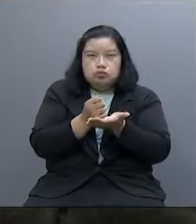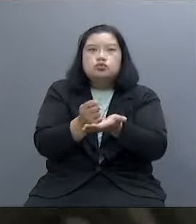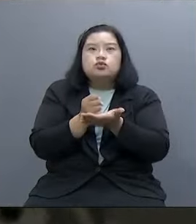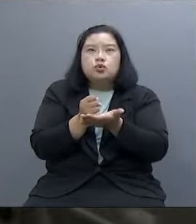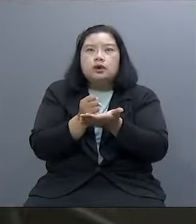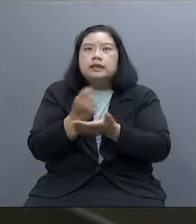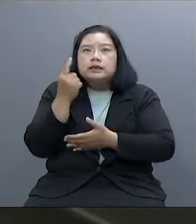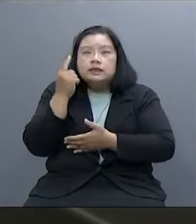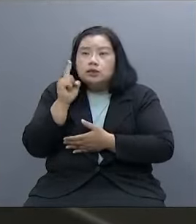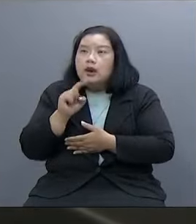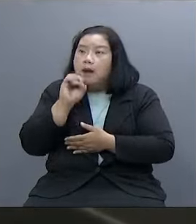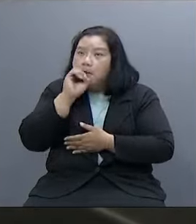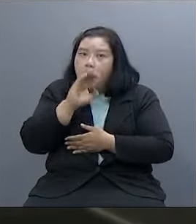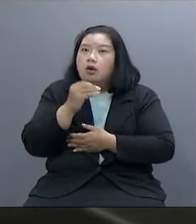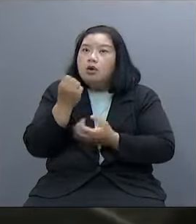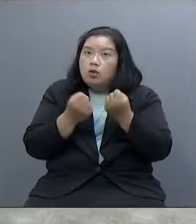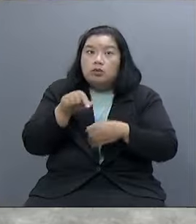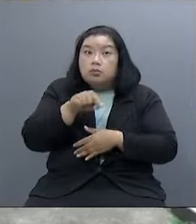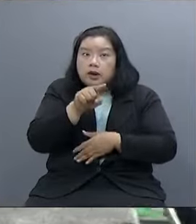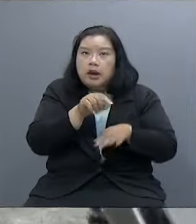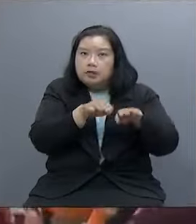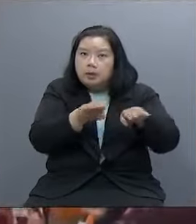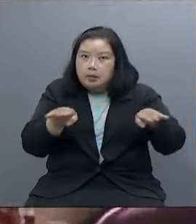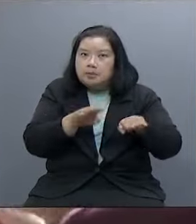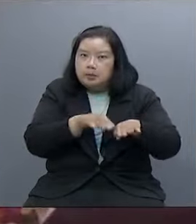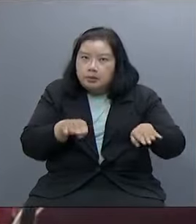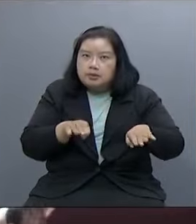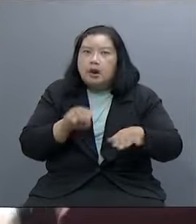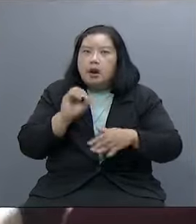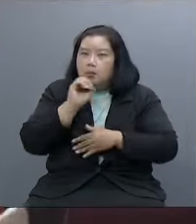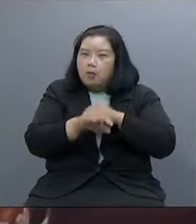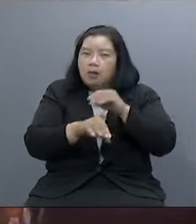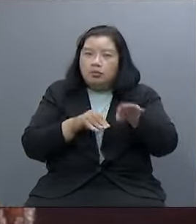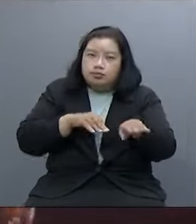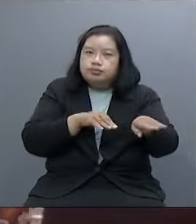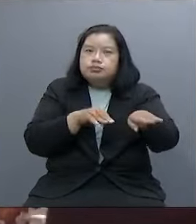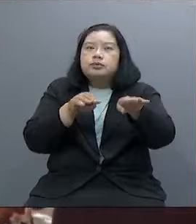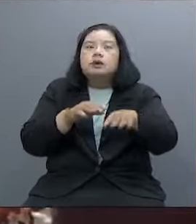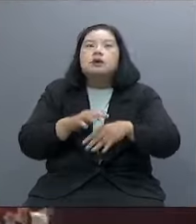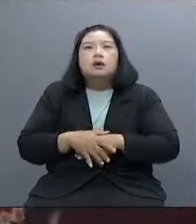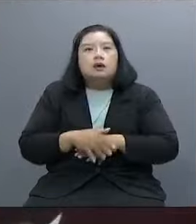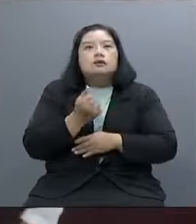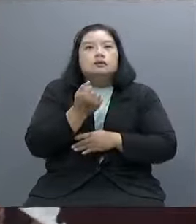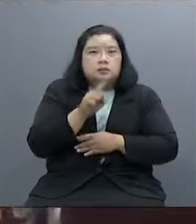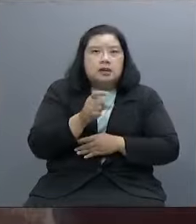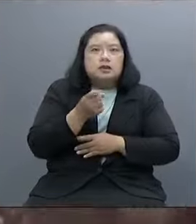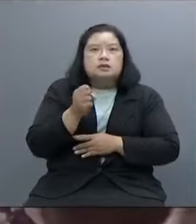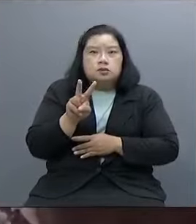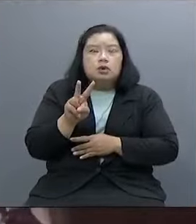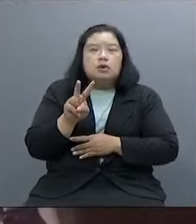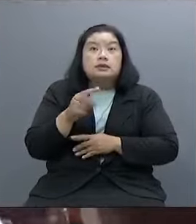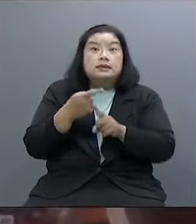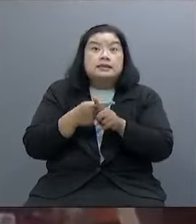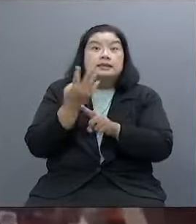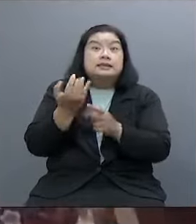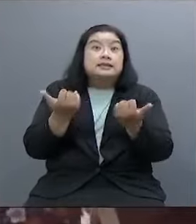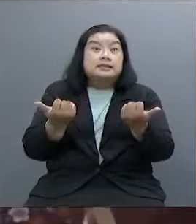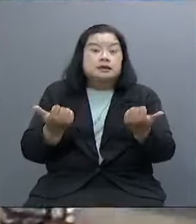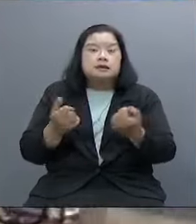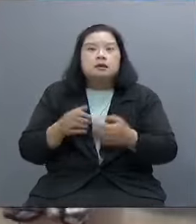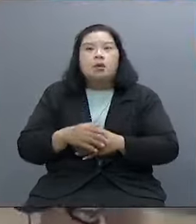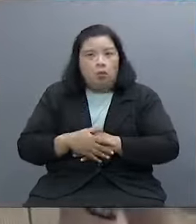ที่จอดรถให้กับนักท่องเที่ยวอย่างเร่งด่วนเลยล่ะค่ะ เห็นบอกว่าตั้งแต่ช่วง 11-12 เมษายนเนี่ยนะคะรถจ